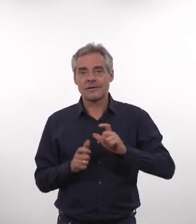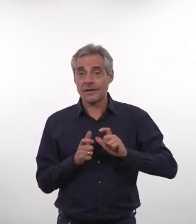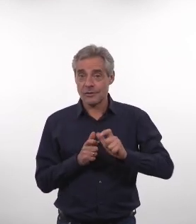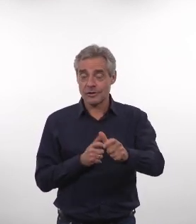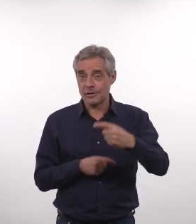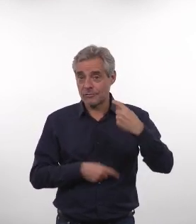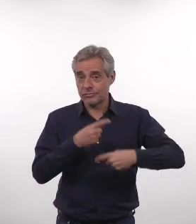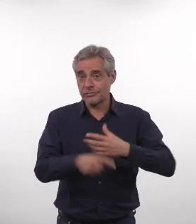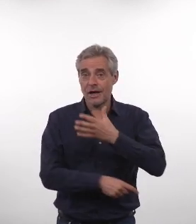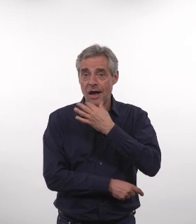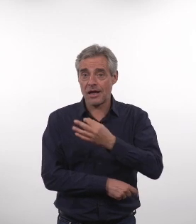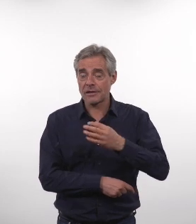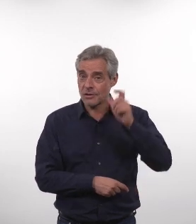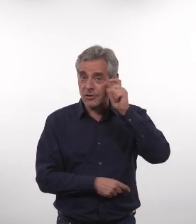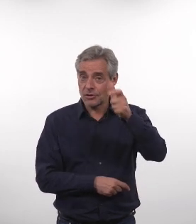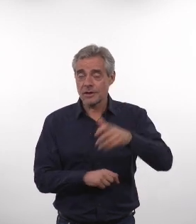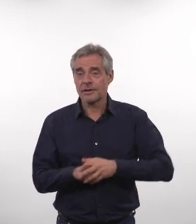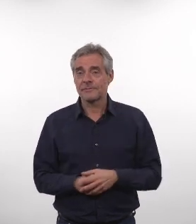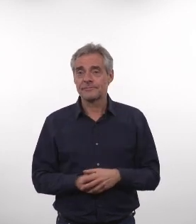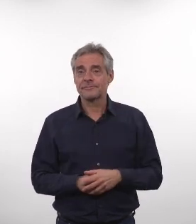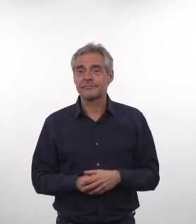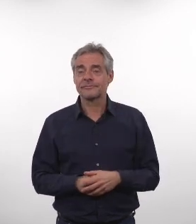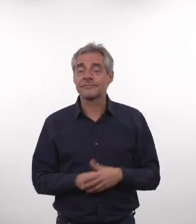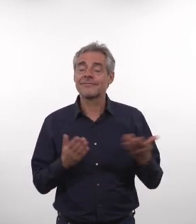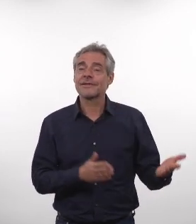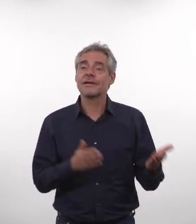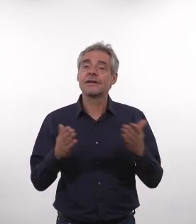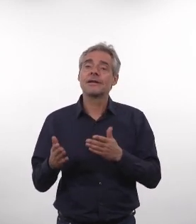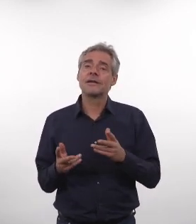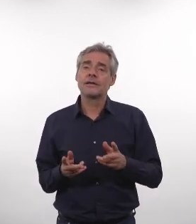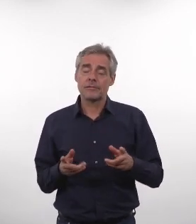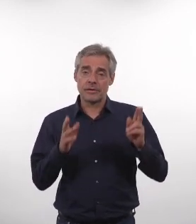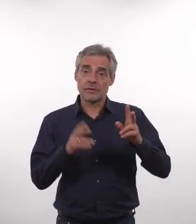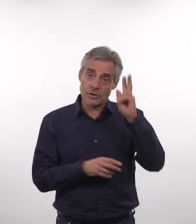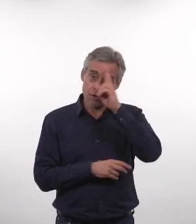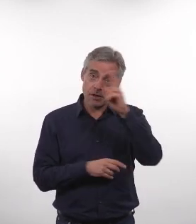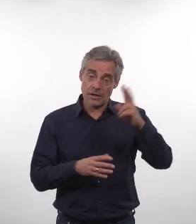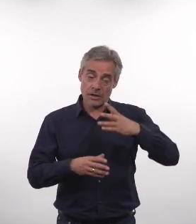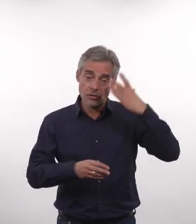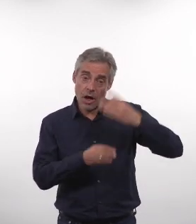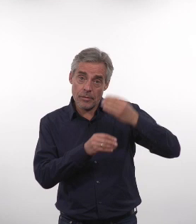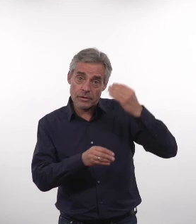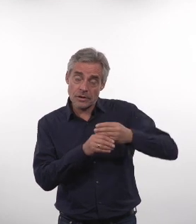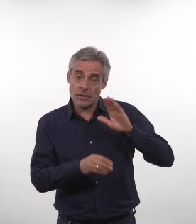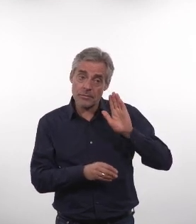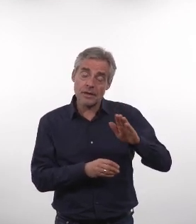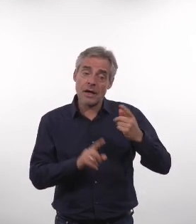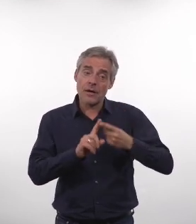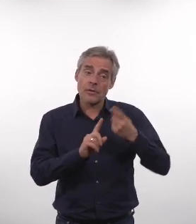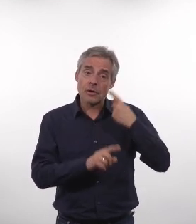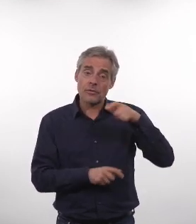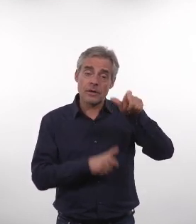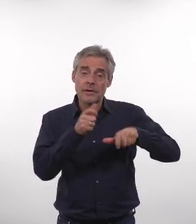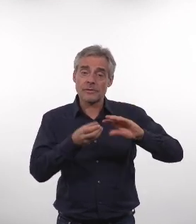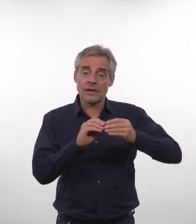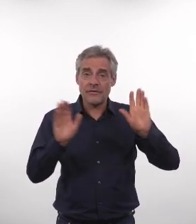les autres. Et puis, on va passer à une phase de généralisation des apprentissages. Donc ça, c'est surtout important pour les personnes avec troubles du